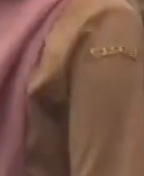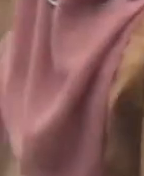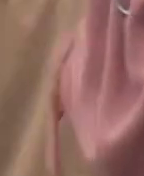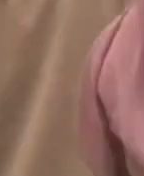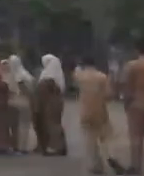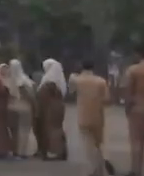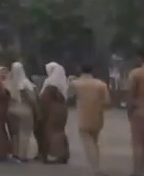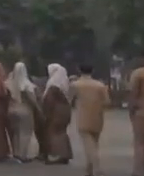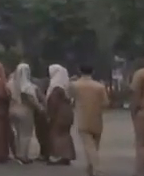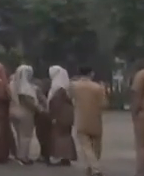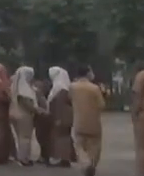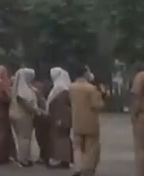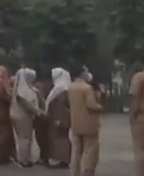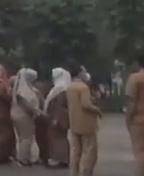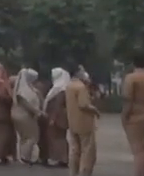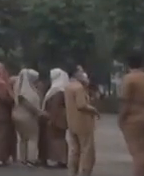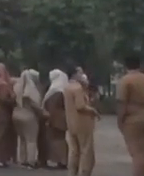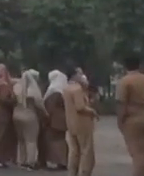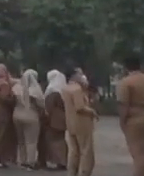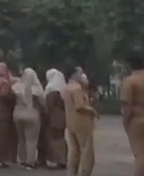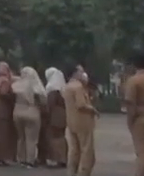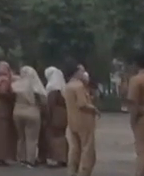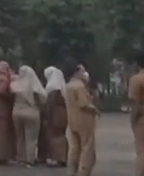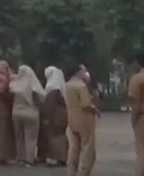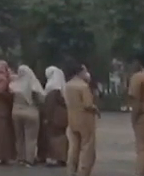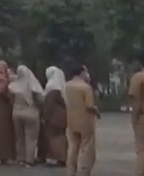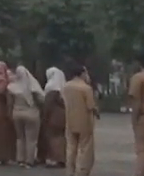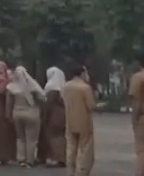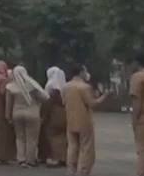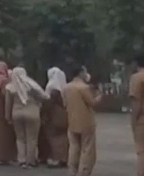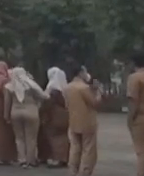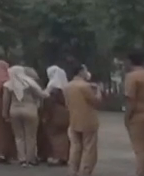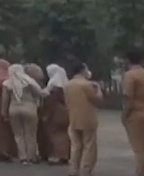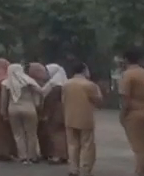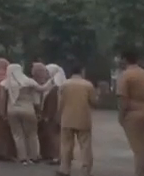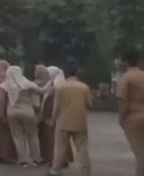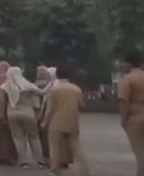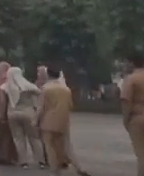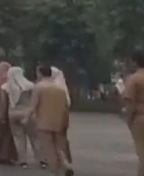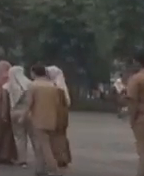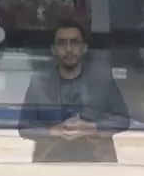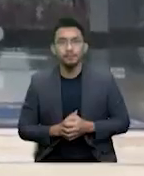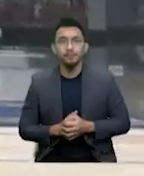yang memberikan pelayanan publik secara langsung dan pelayanan esensial.